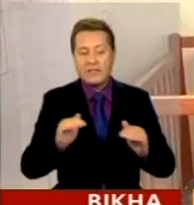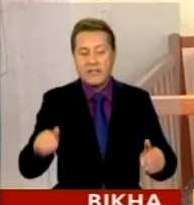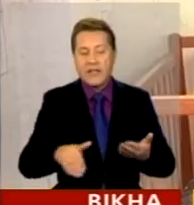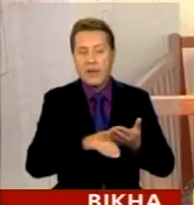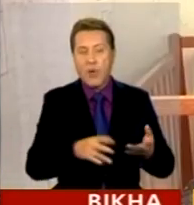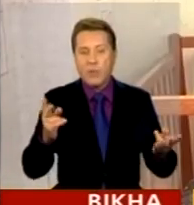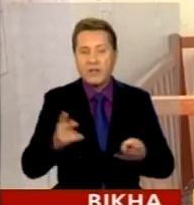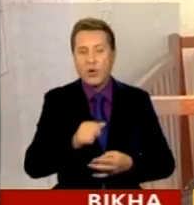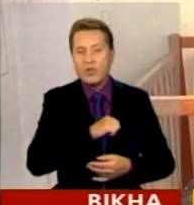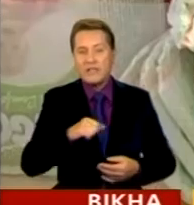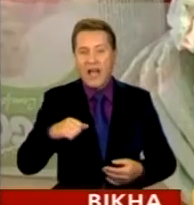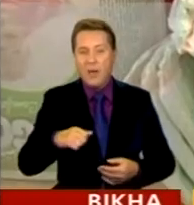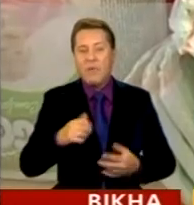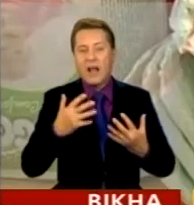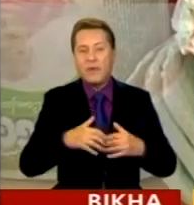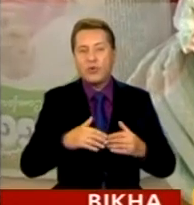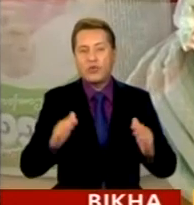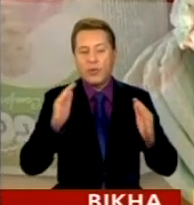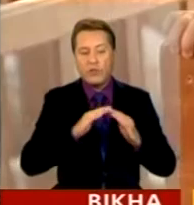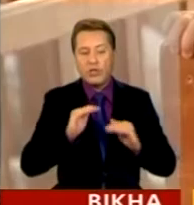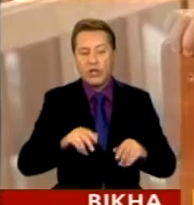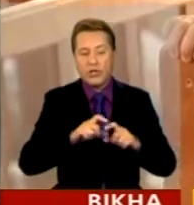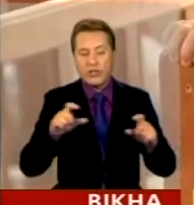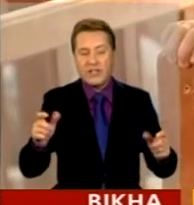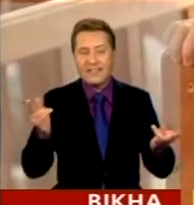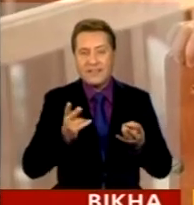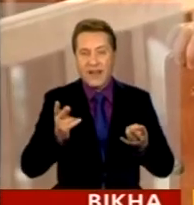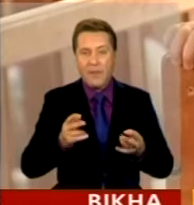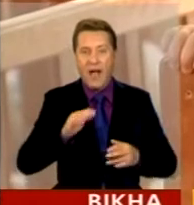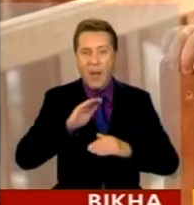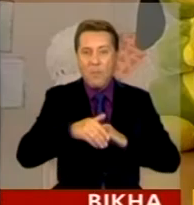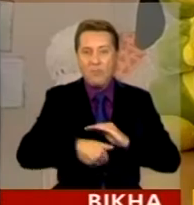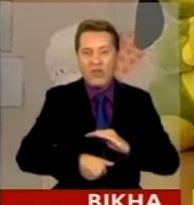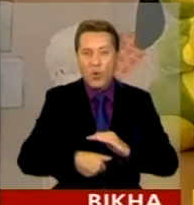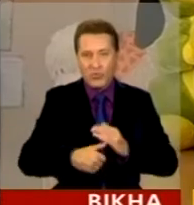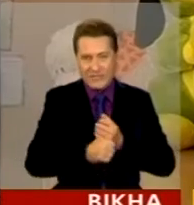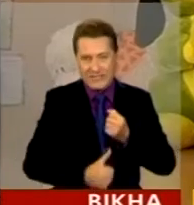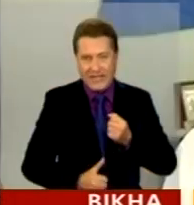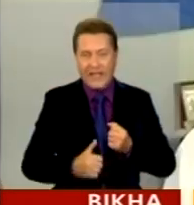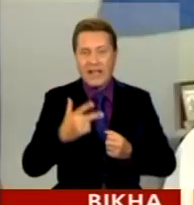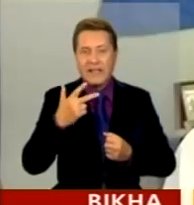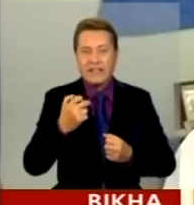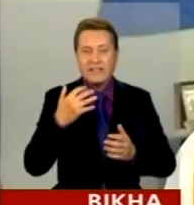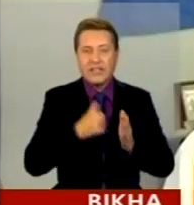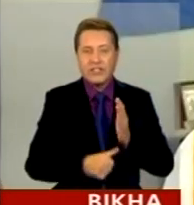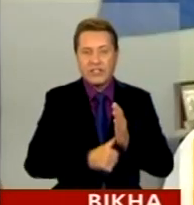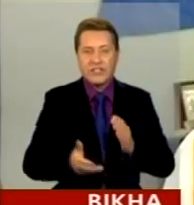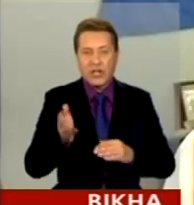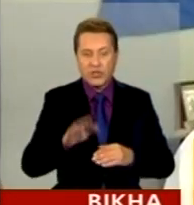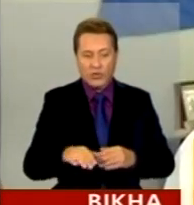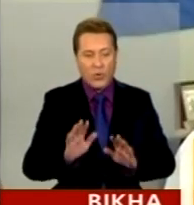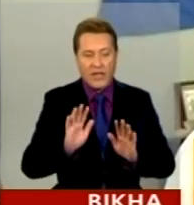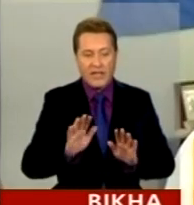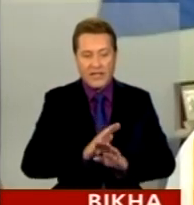сам Краматорський будинок дитини. Найбільше треба підгузки. Щодня 360 штук. І не тільки. Недостатньо нам